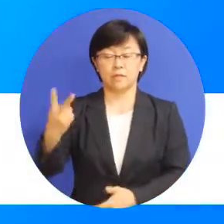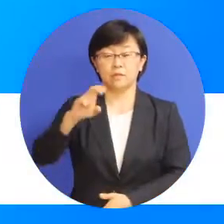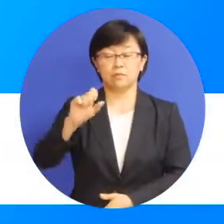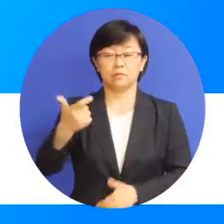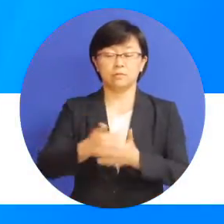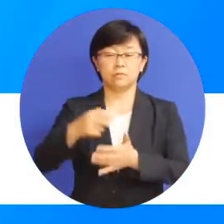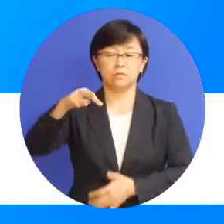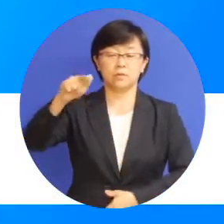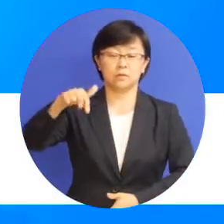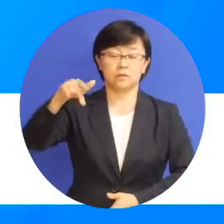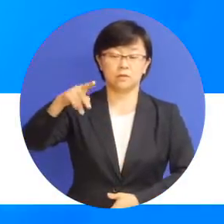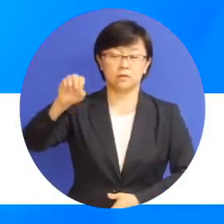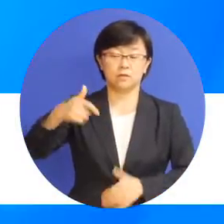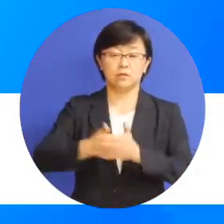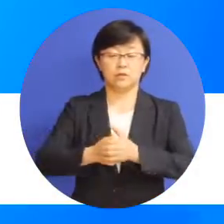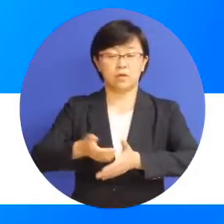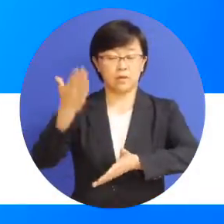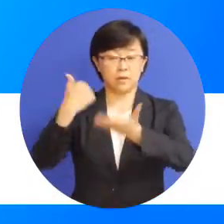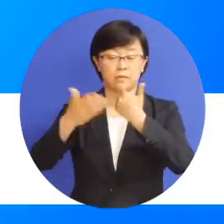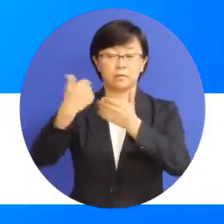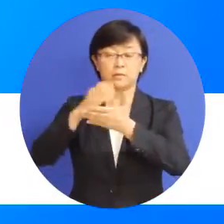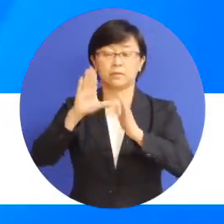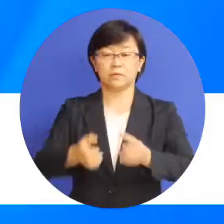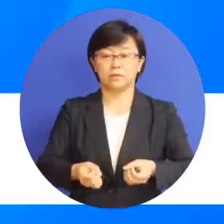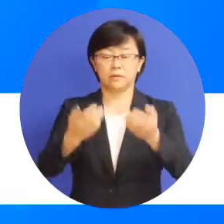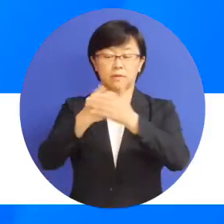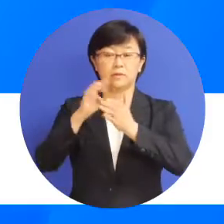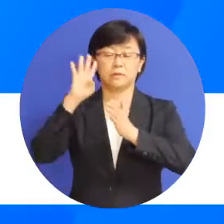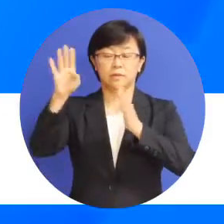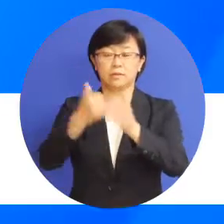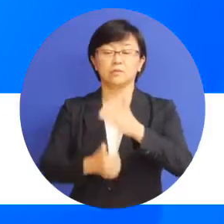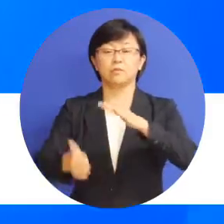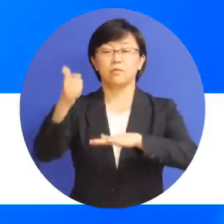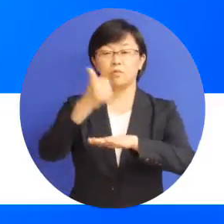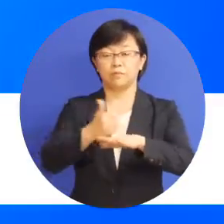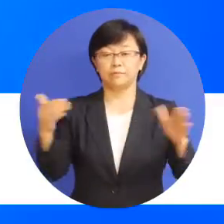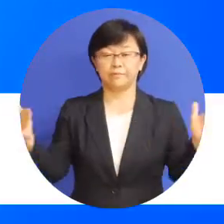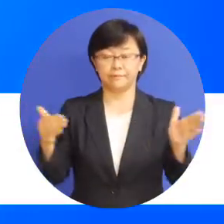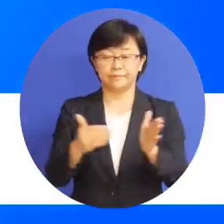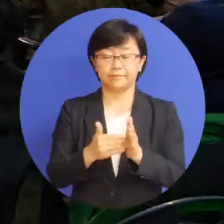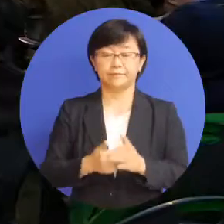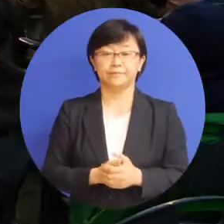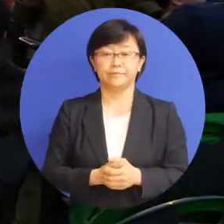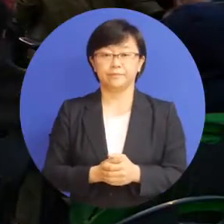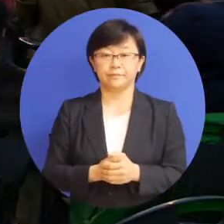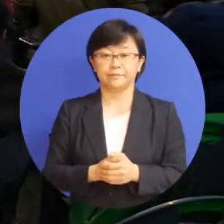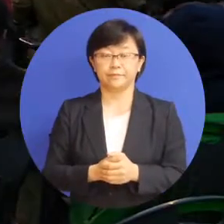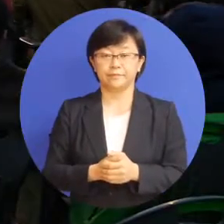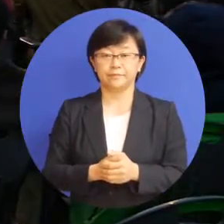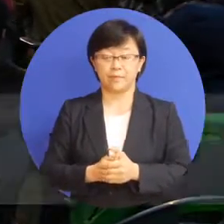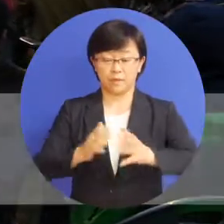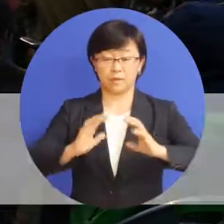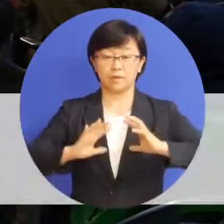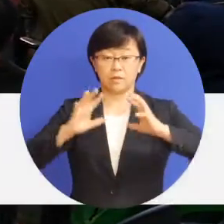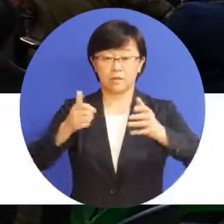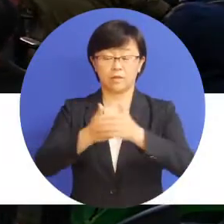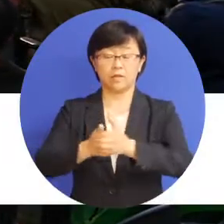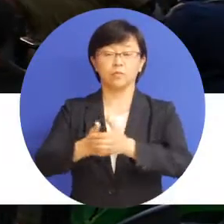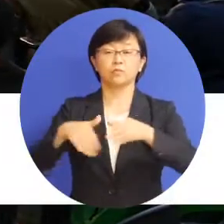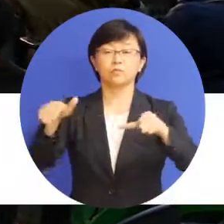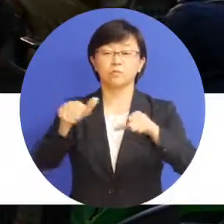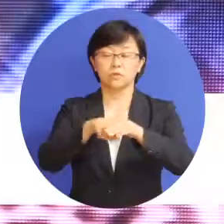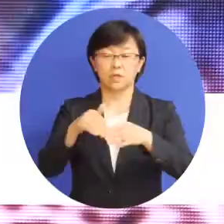2016 석장리 세계 구석기 축제가 4일간의 대장정을 성공적으로 마쳤습니다. 세계 구석기